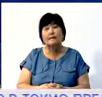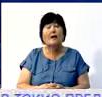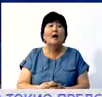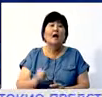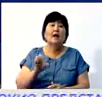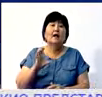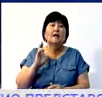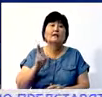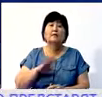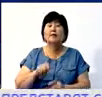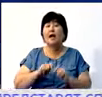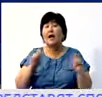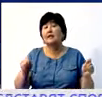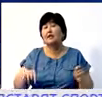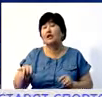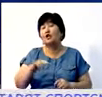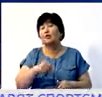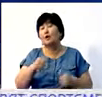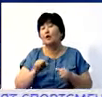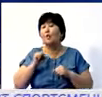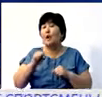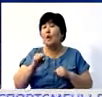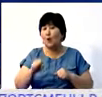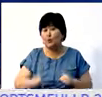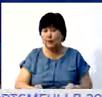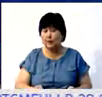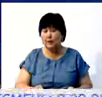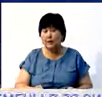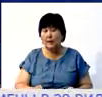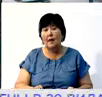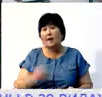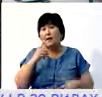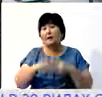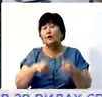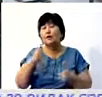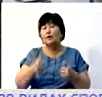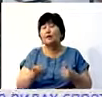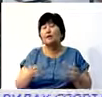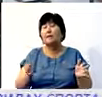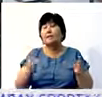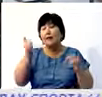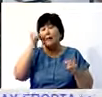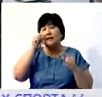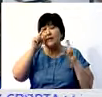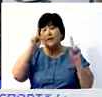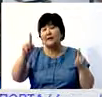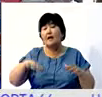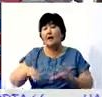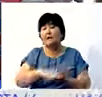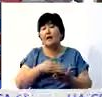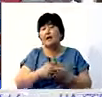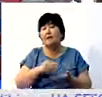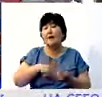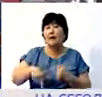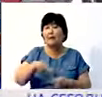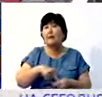В Аральске прошел открытый республиканский турнир по боксу. Традиционный турнир памяти известного общественного деятеля,